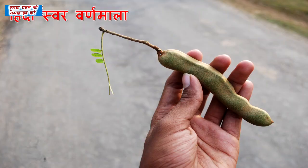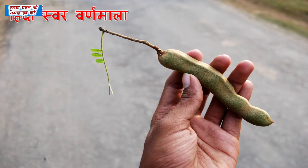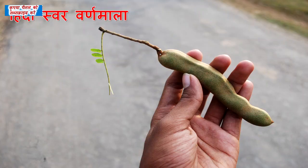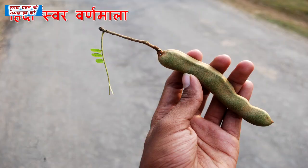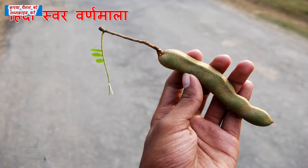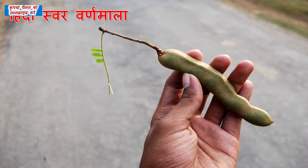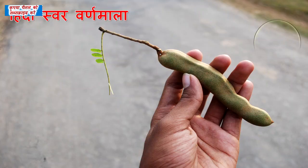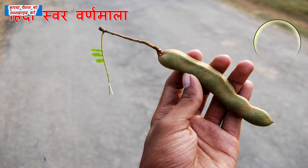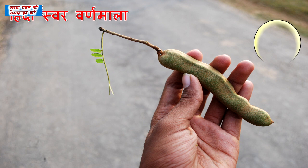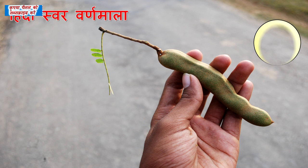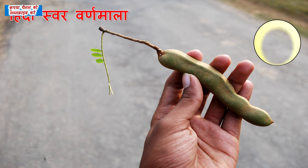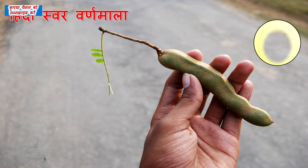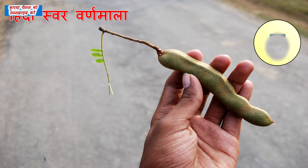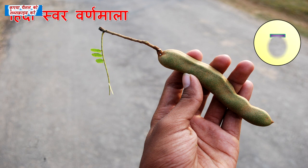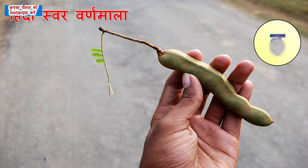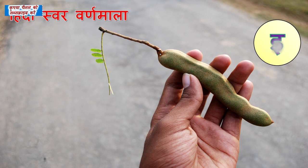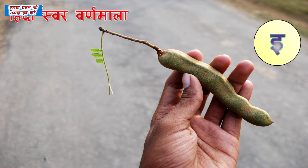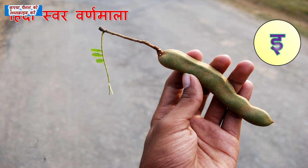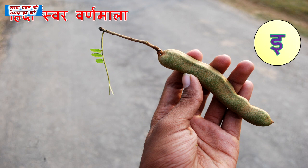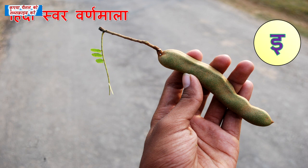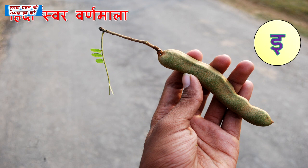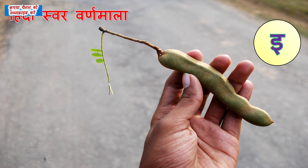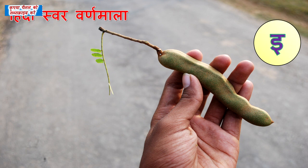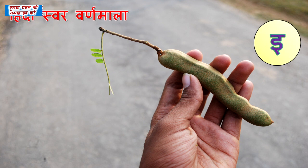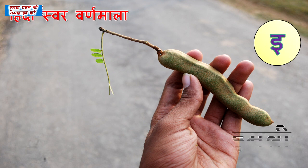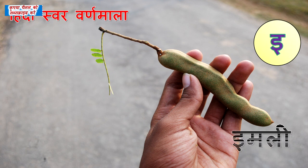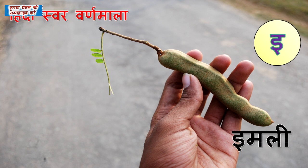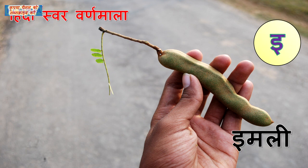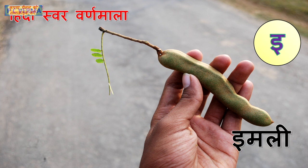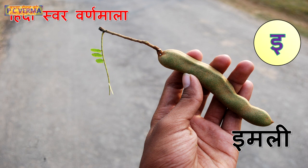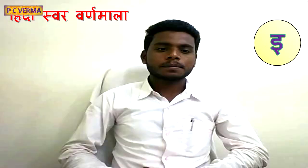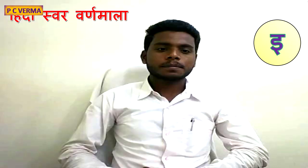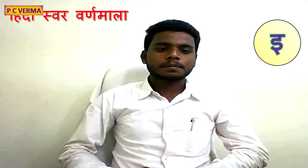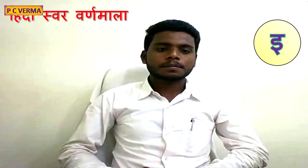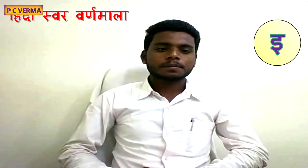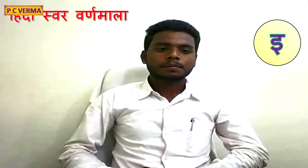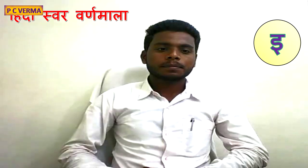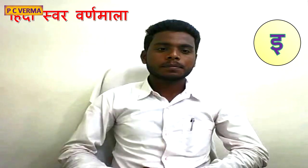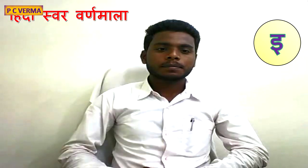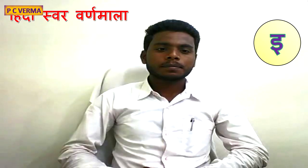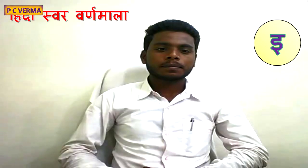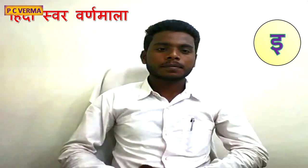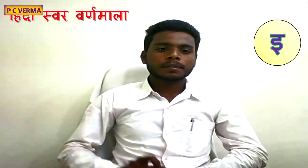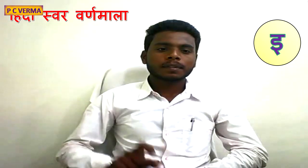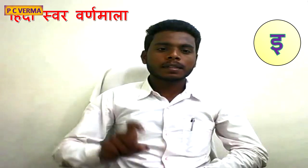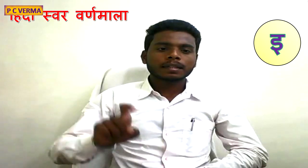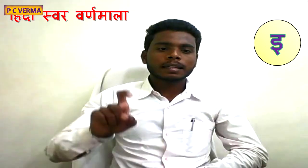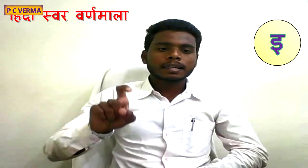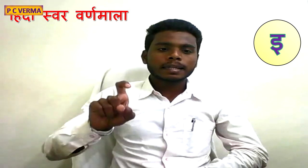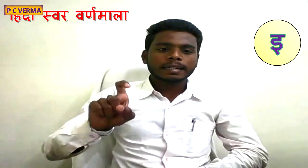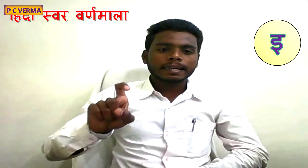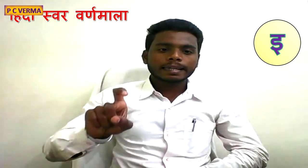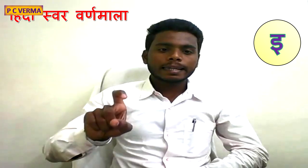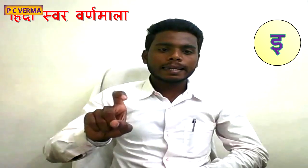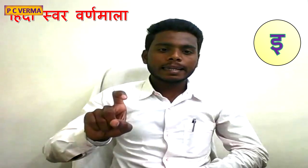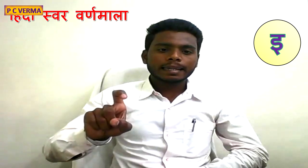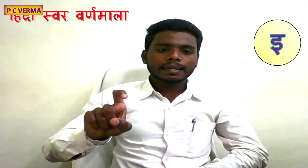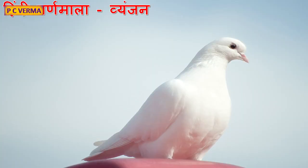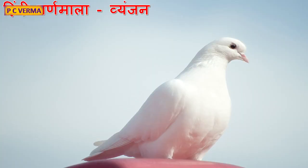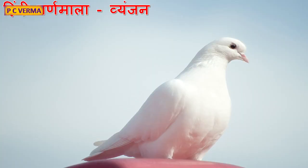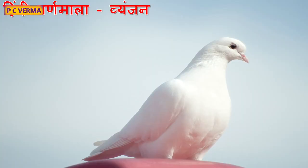इसी प्रकार से इमली का ई जो होता है, अर्थात छोटा ई जिसे बोलते हैं, उसका इशारा किस प्रकार से होगा, देखिए ये है